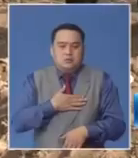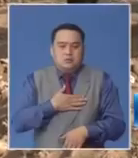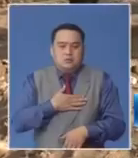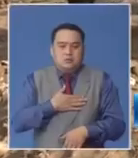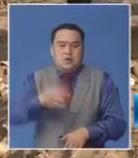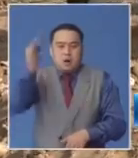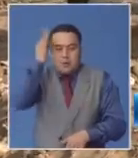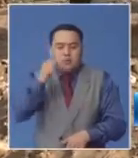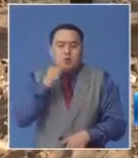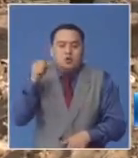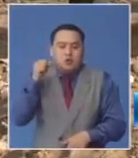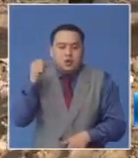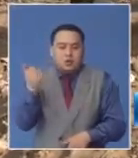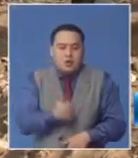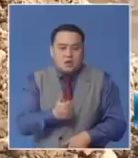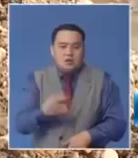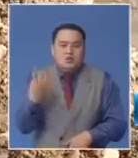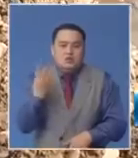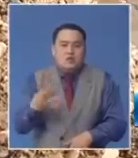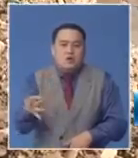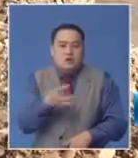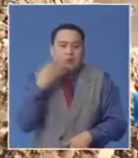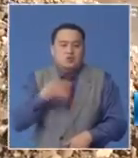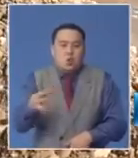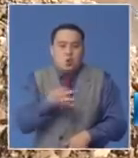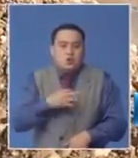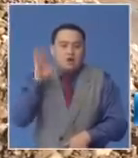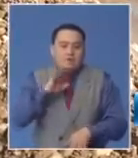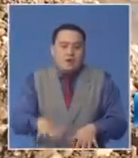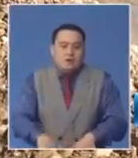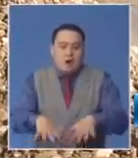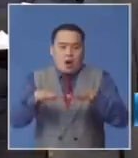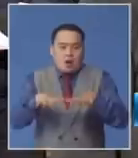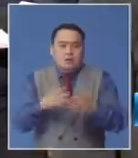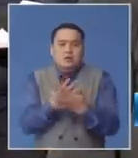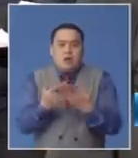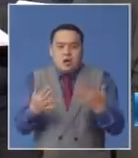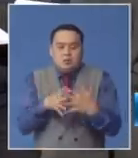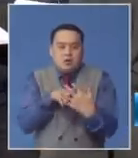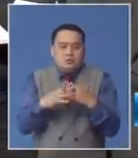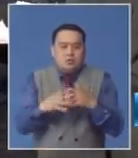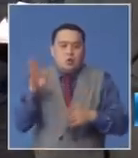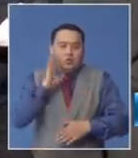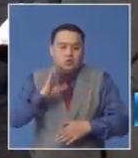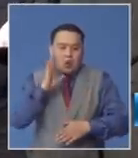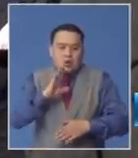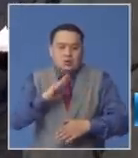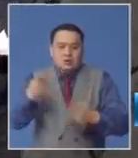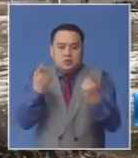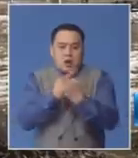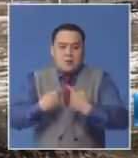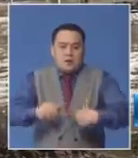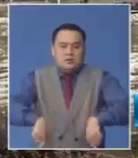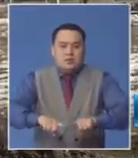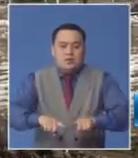напомним на прошлой неделе в четырех районах алматинской области талые воды подтопили ряд населенных пунктов по данным департамента по